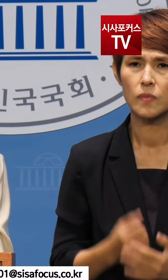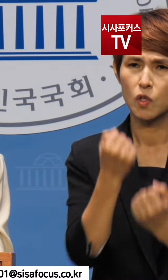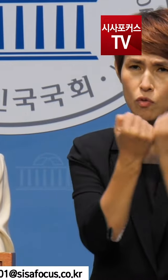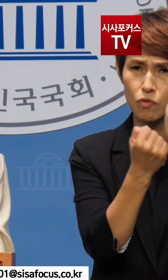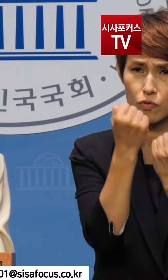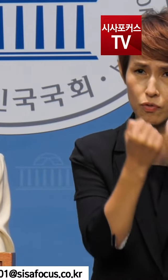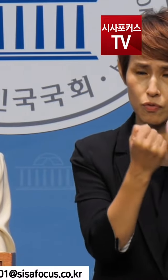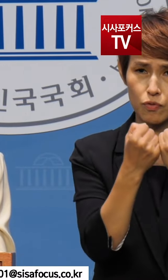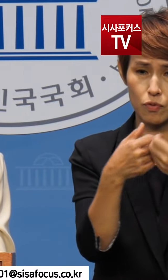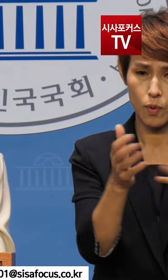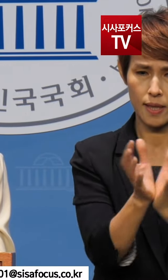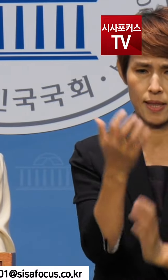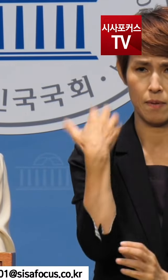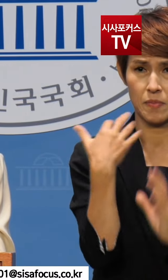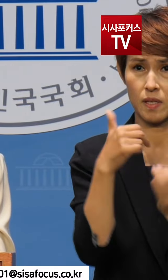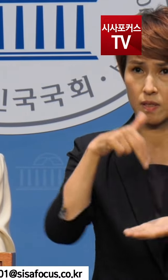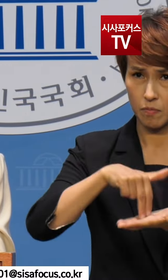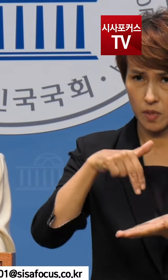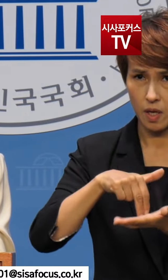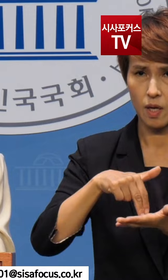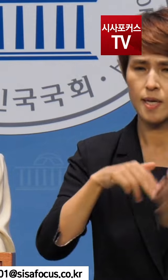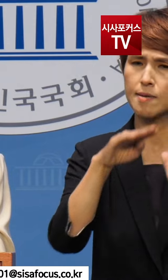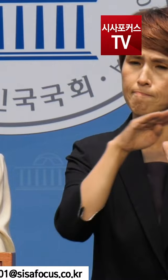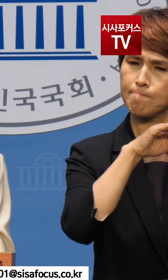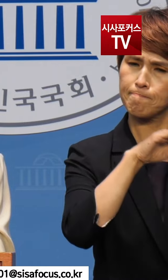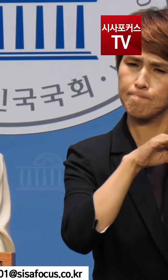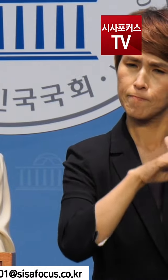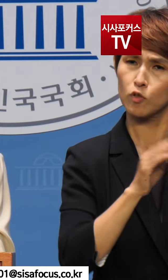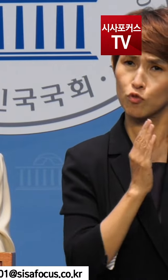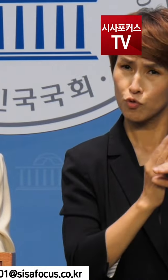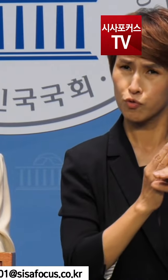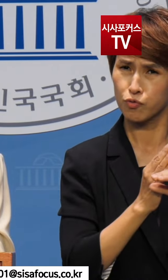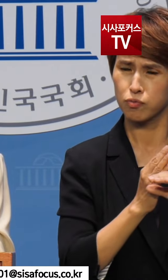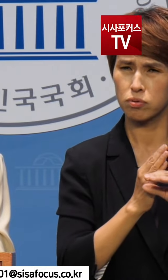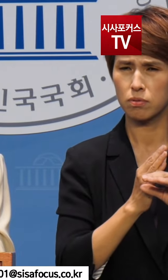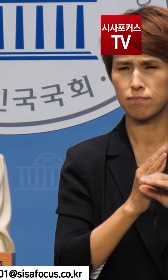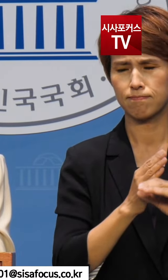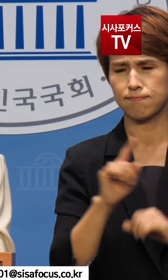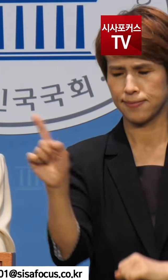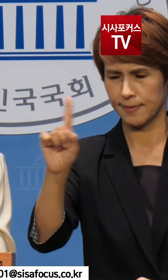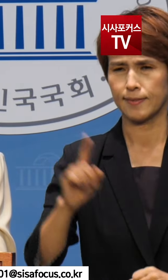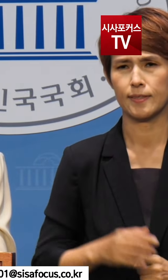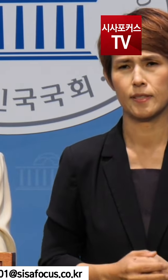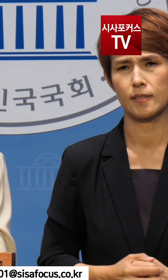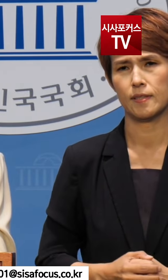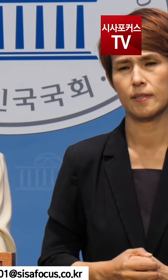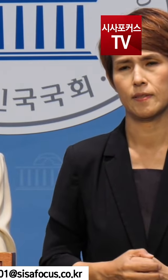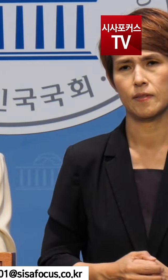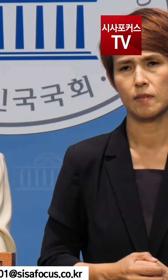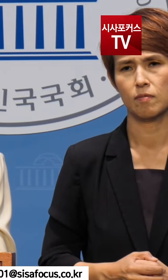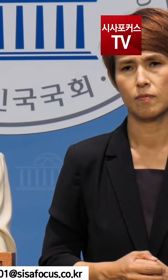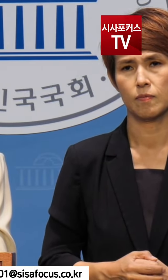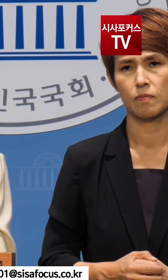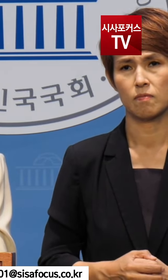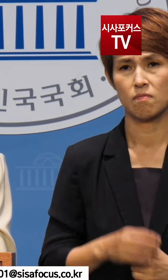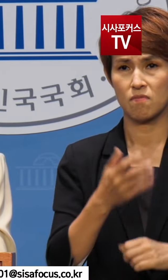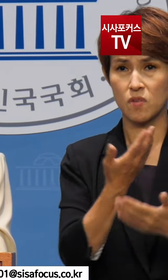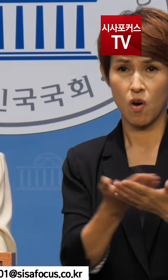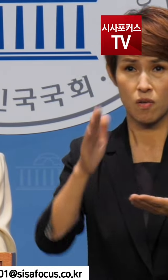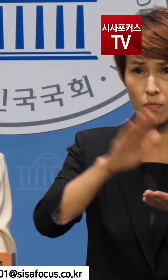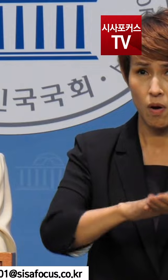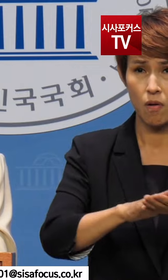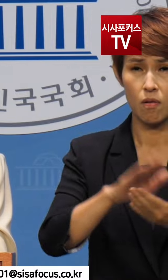연수주간 기관장으로서 컨텐츠가 이제 구성 단계라고 하는 것은 무책임한 발언입니다. 이런 상황에서 혁명,